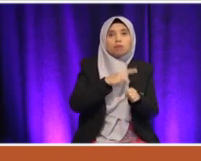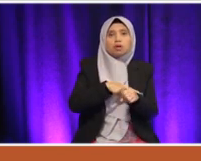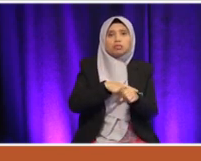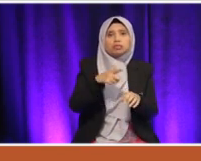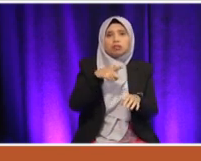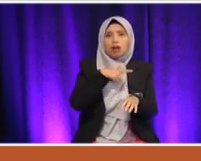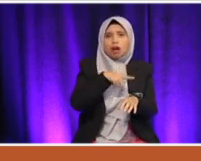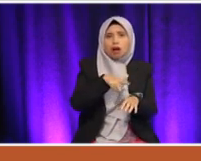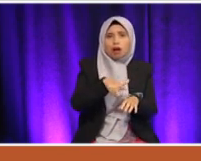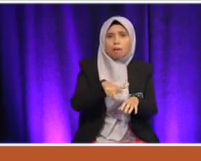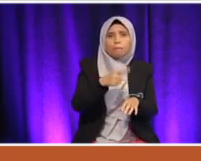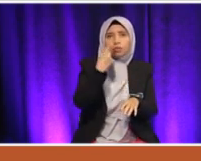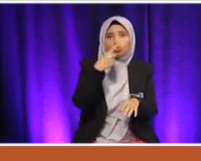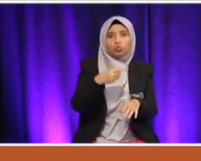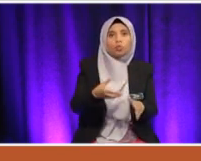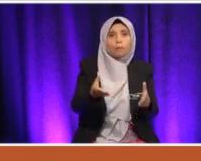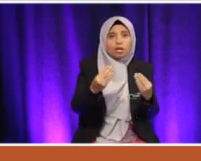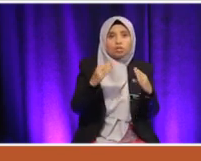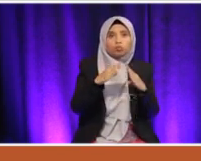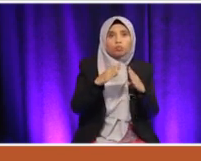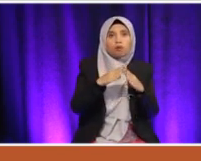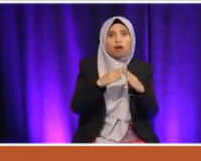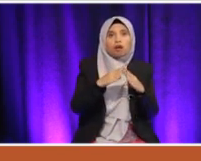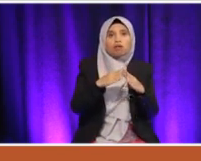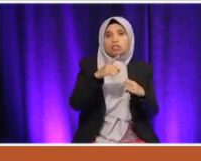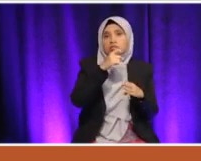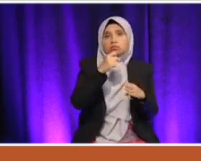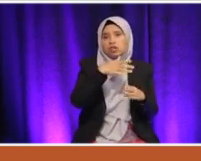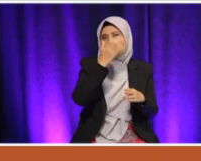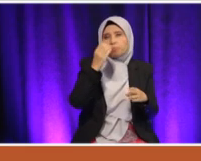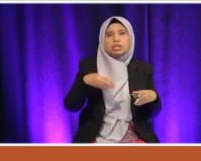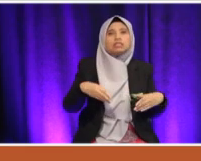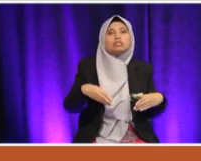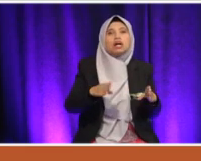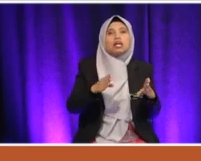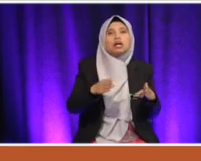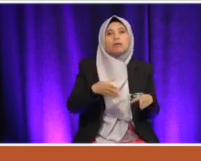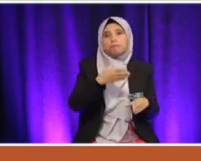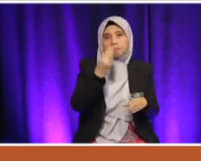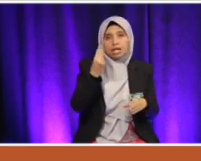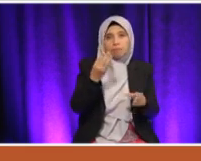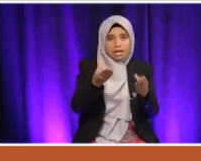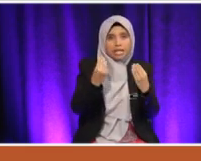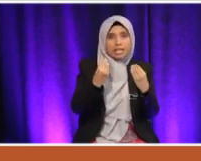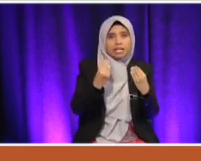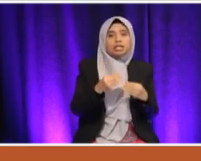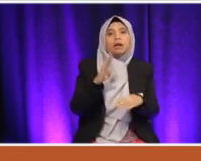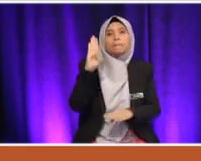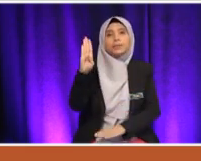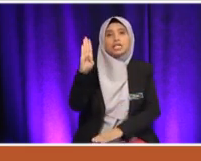untuk pulang ke rumahnya sendiri granit Terlupa jalan pulang yang kedua ini